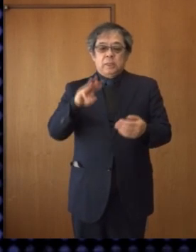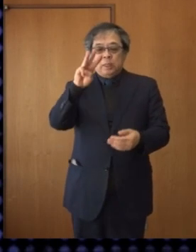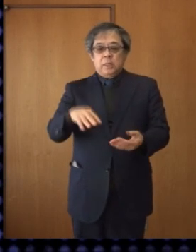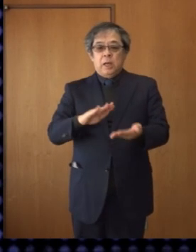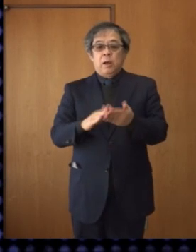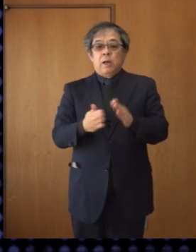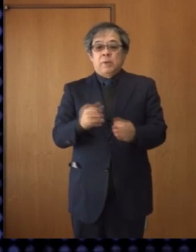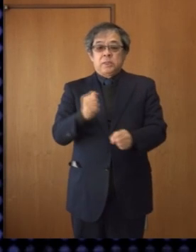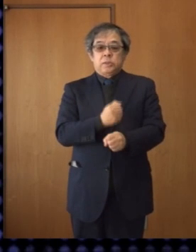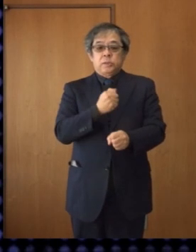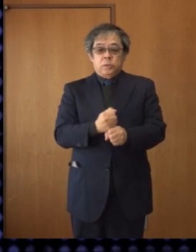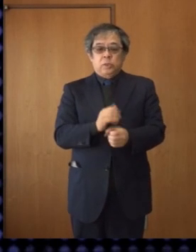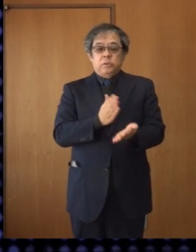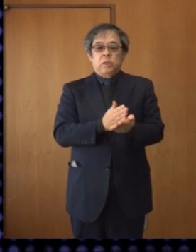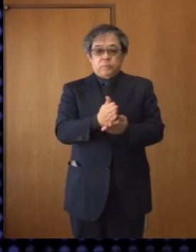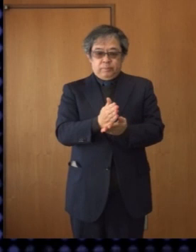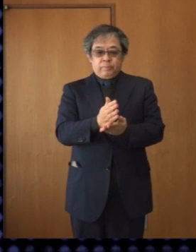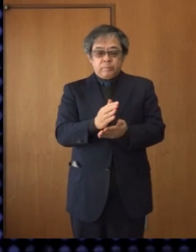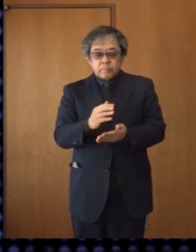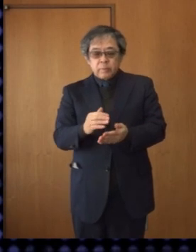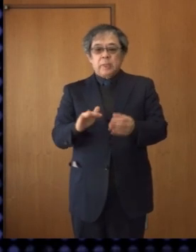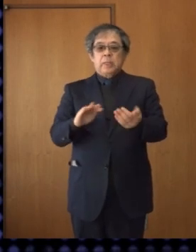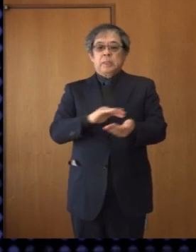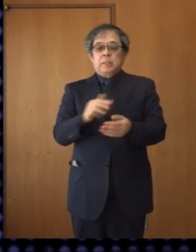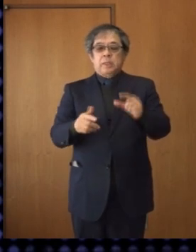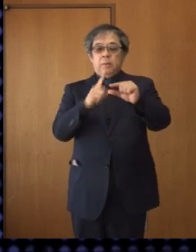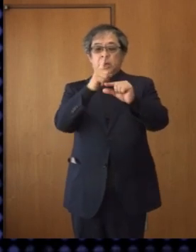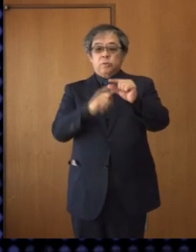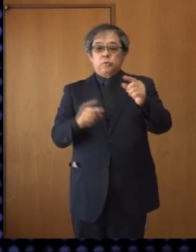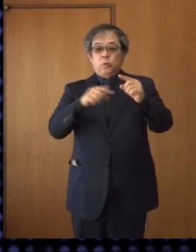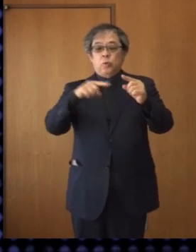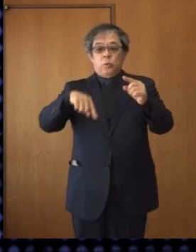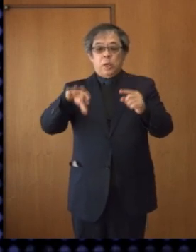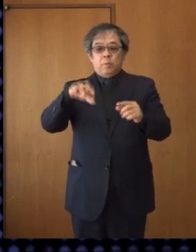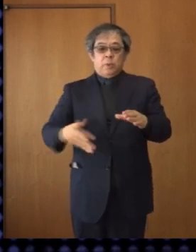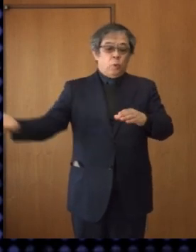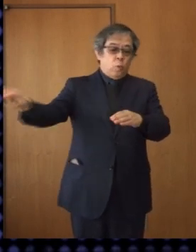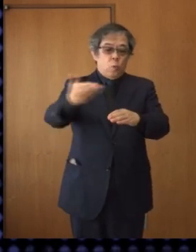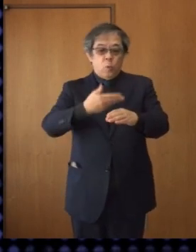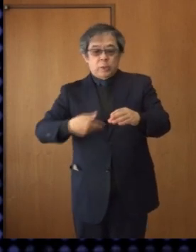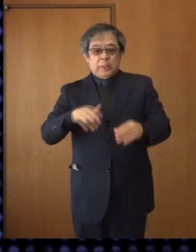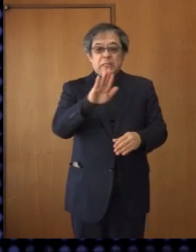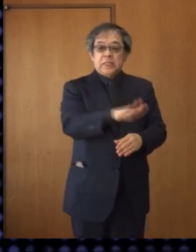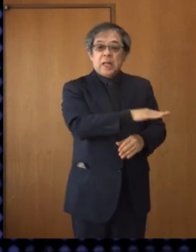多摩中央公園内の大池前テラスとブックパークがオープン。